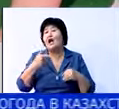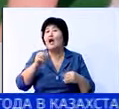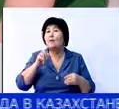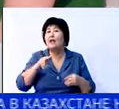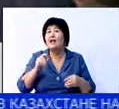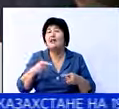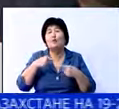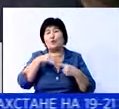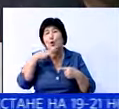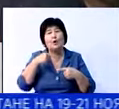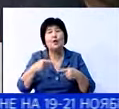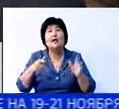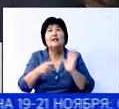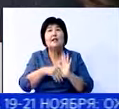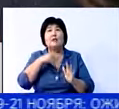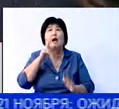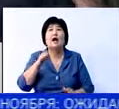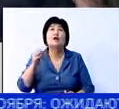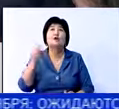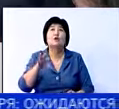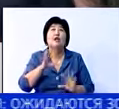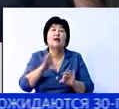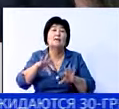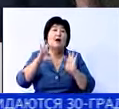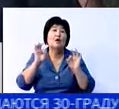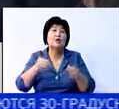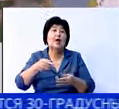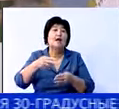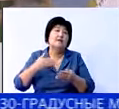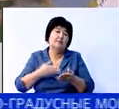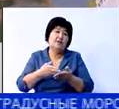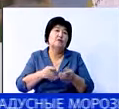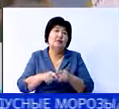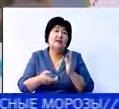и многое другое. Семиклассник Канат Джоштай рассказала об искусстве резьбы по дереву.